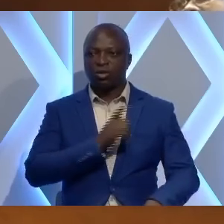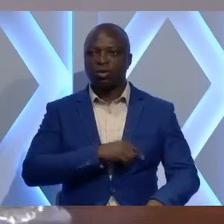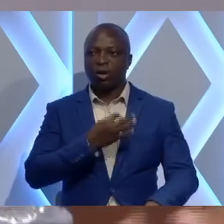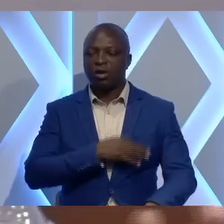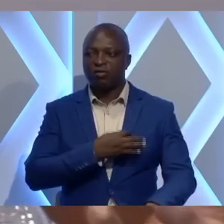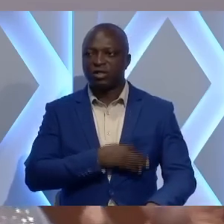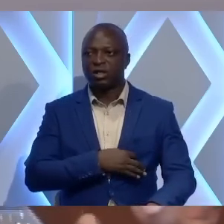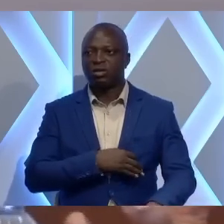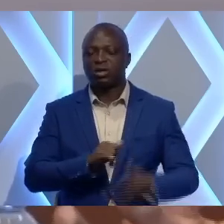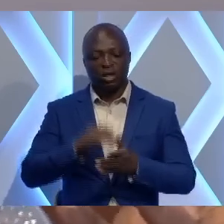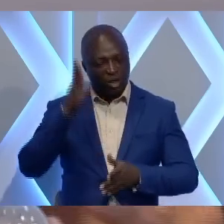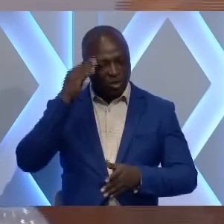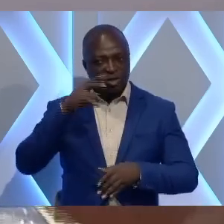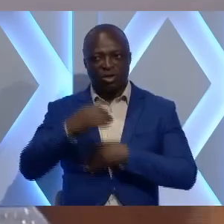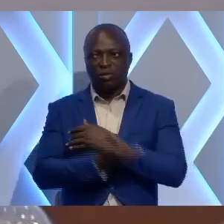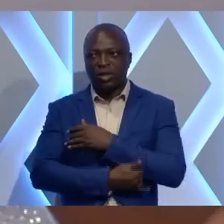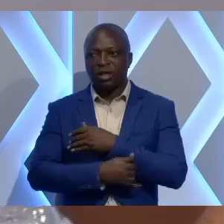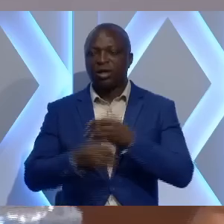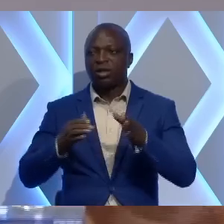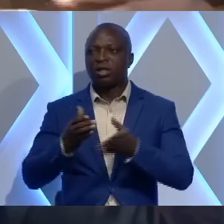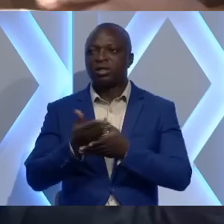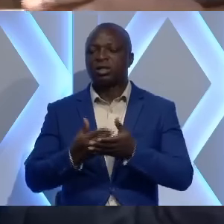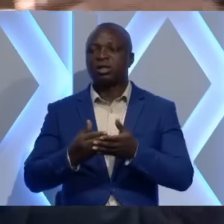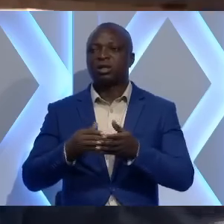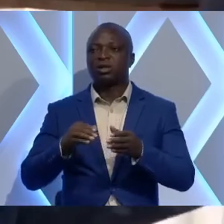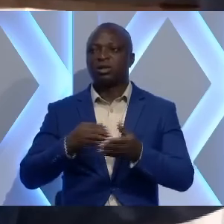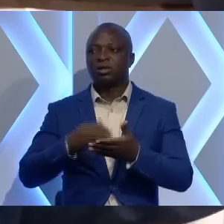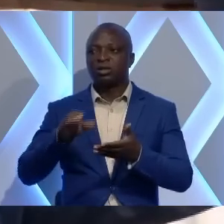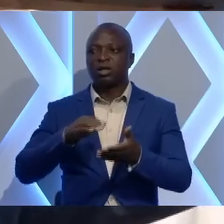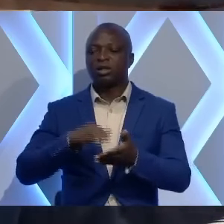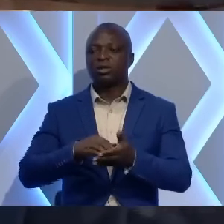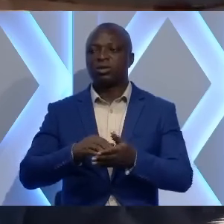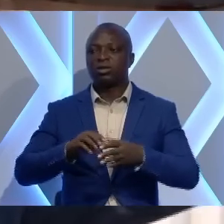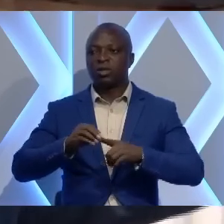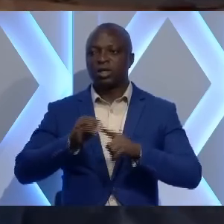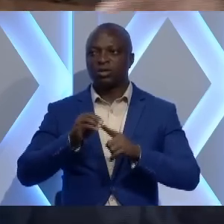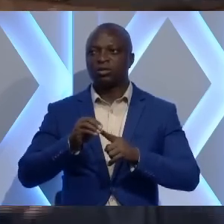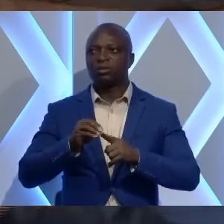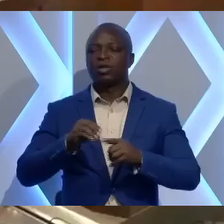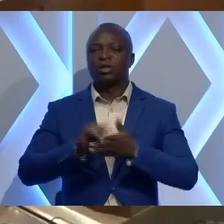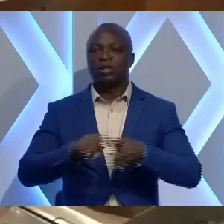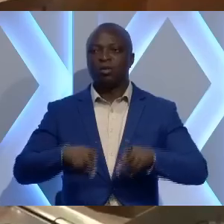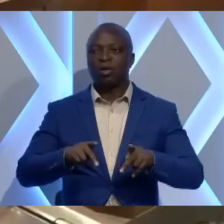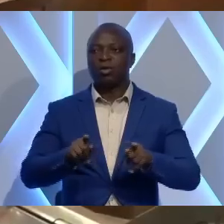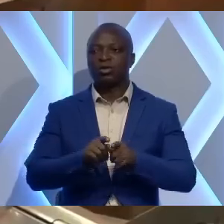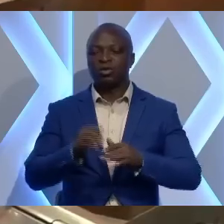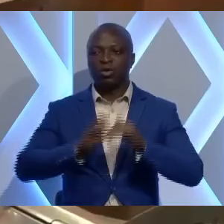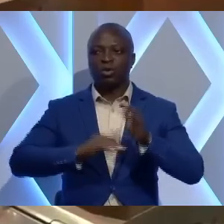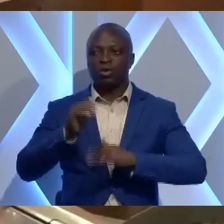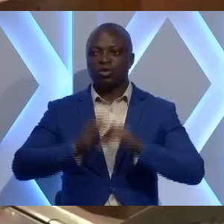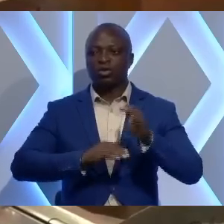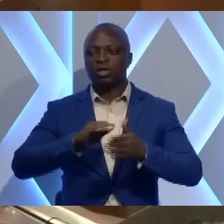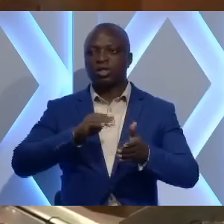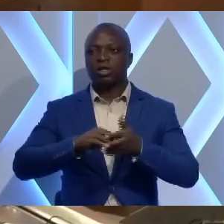de l'expérience des autres pays qui ont déjà des CNS de spécialisation des cultures, ce qui lui permet de construire un